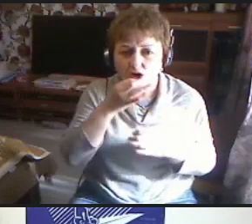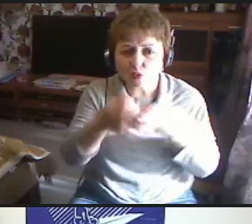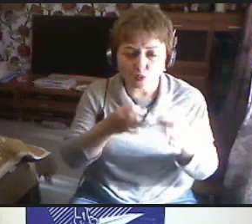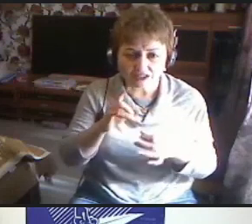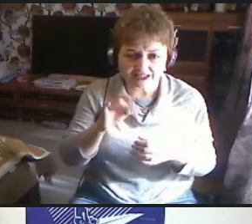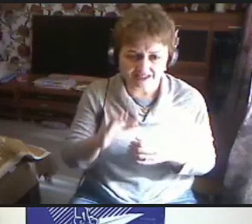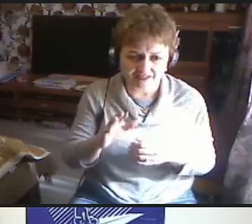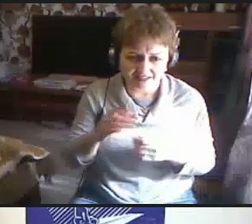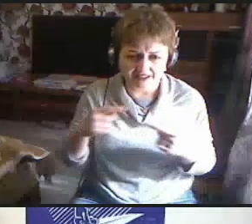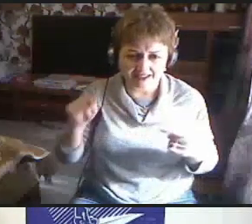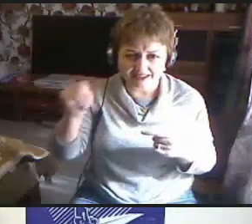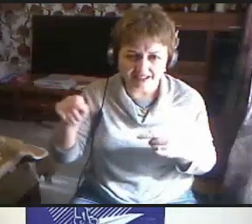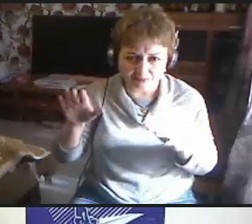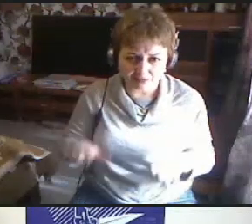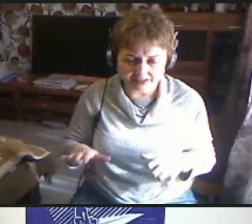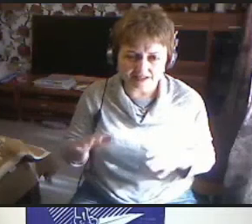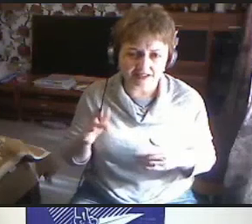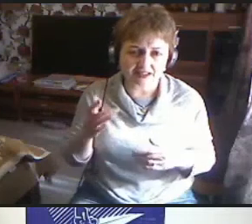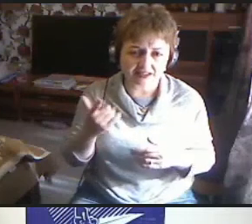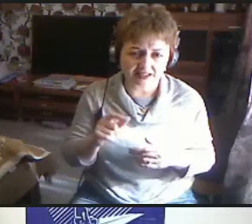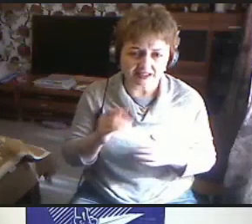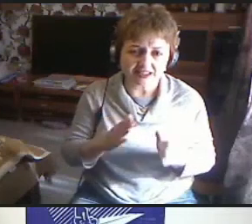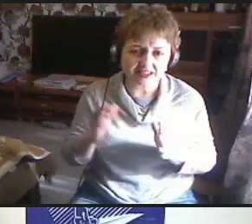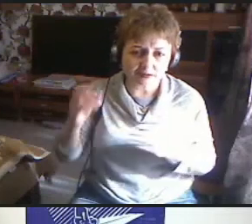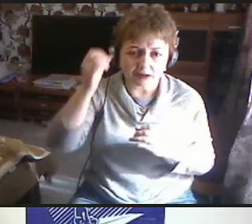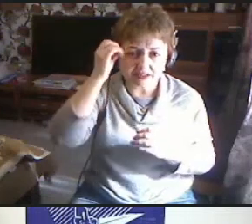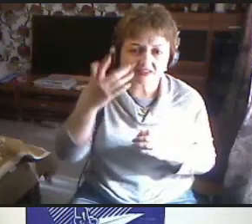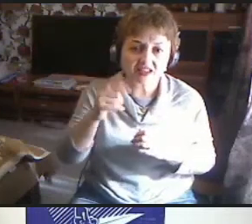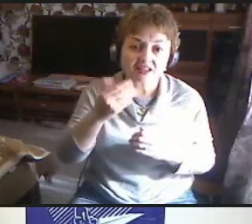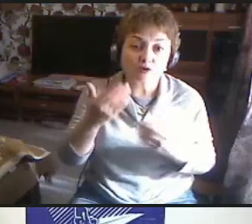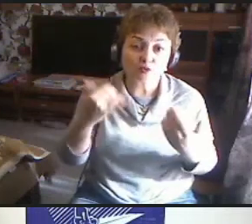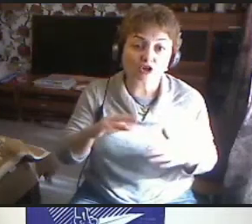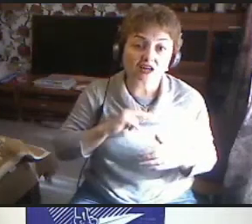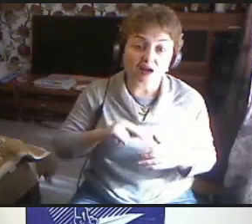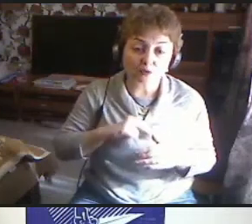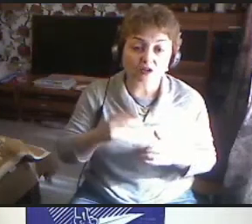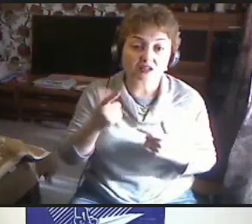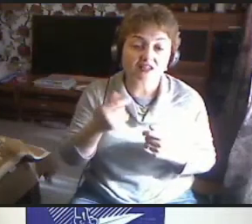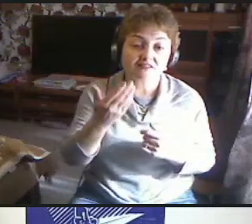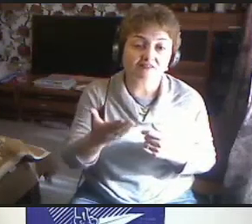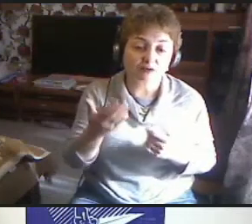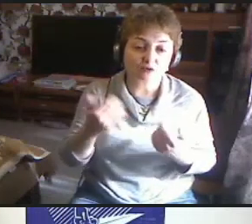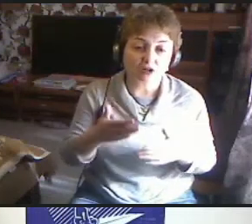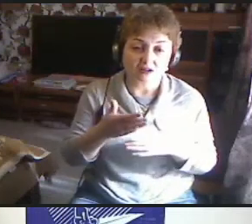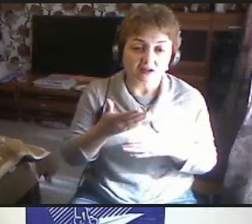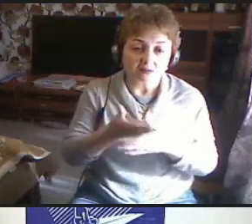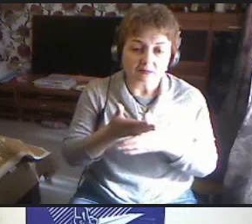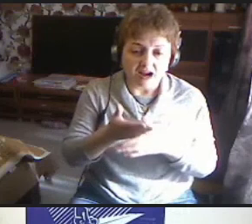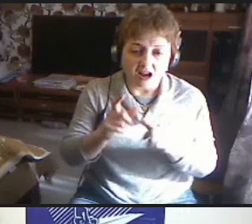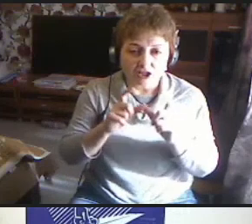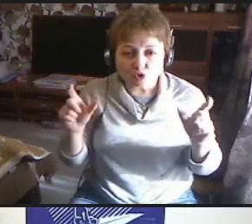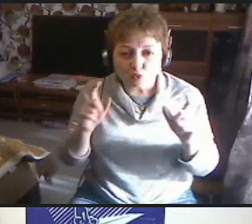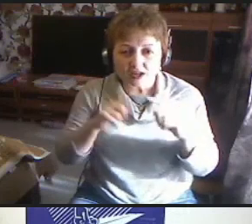мест в системе образования, где вы уже работали, где вы помогали школе, родителям или